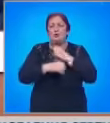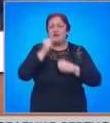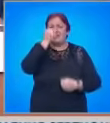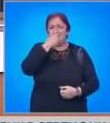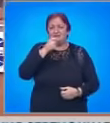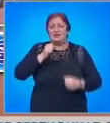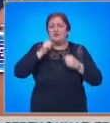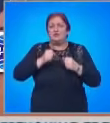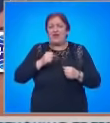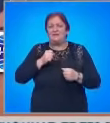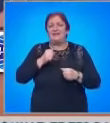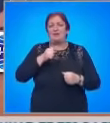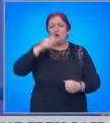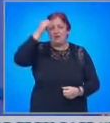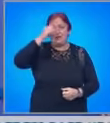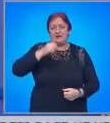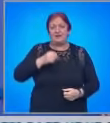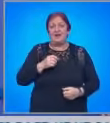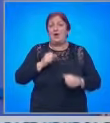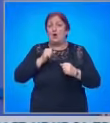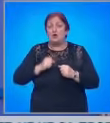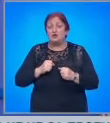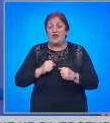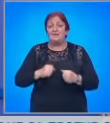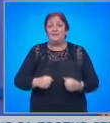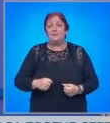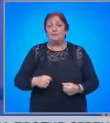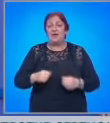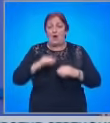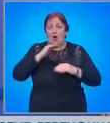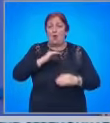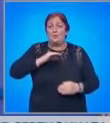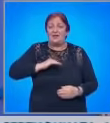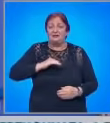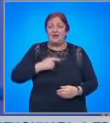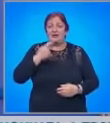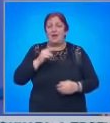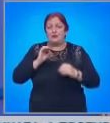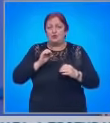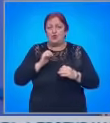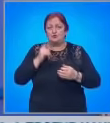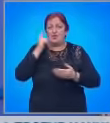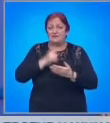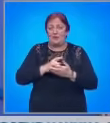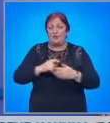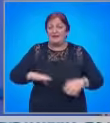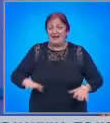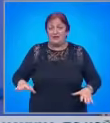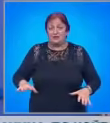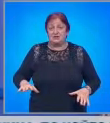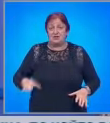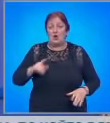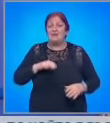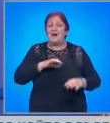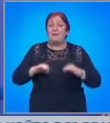очакванията на българите в югозападната ни съседка. Очаквам облекчения, по-точно нов закон за гражданството,